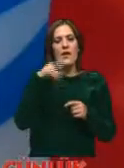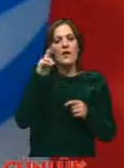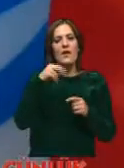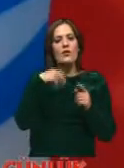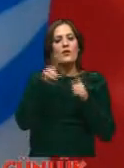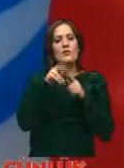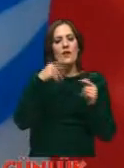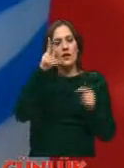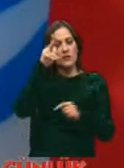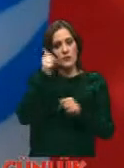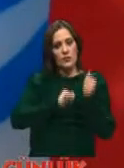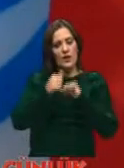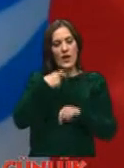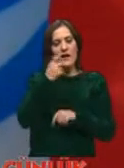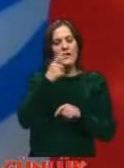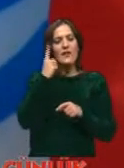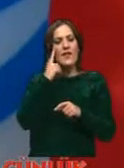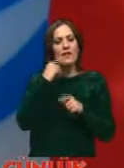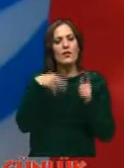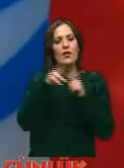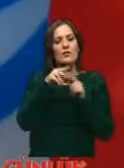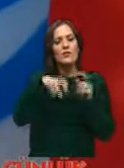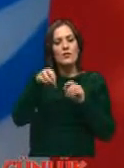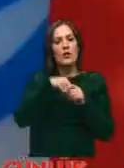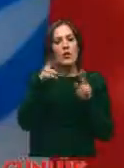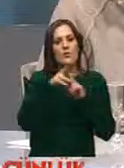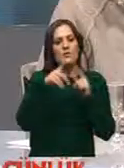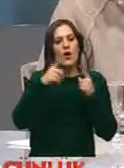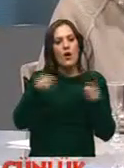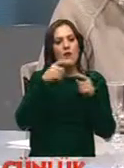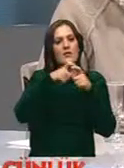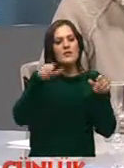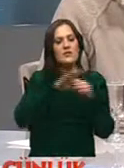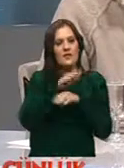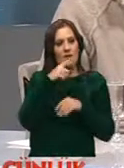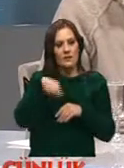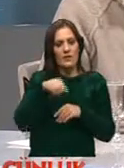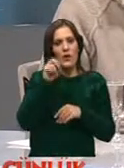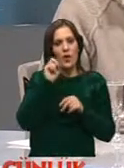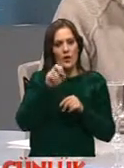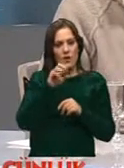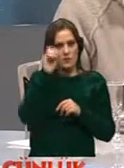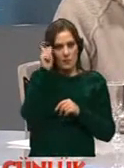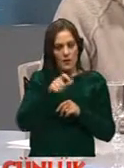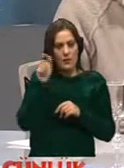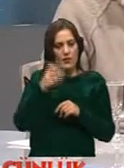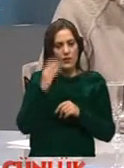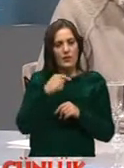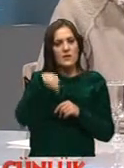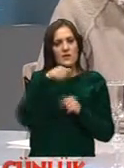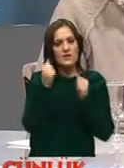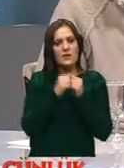Konservatuarı, Hacettepe Üniversitesi, Ankara Devlet Konservatuarı, Kompozisyon ve Orkestra Şefliği, değil mi? Evet. Öğretim görevlileri evet olarak